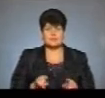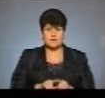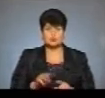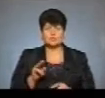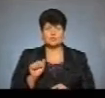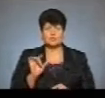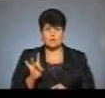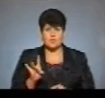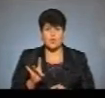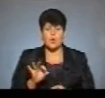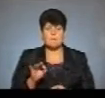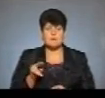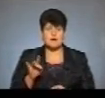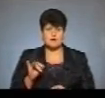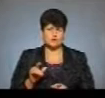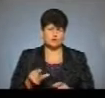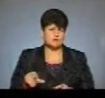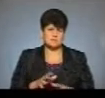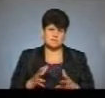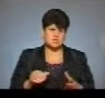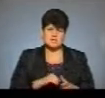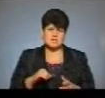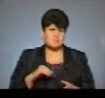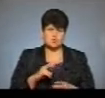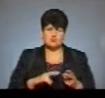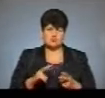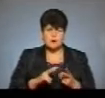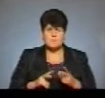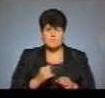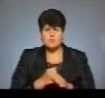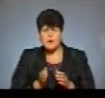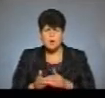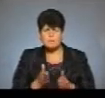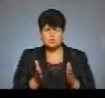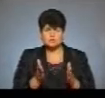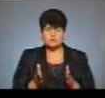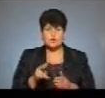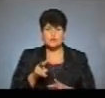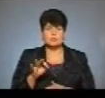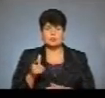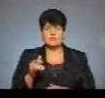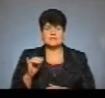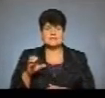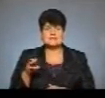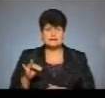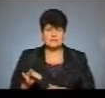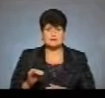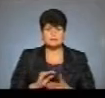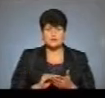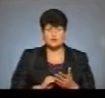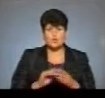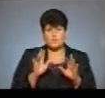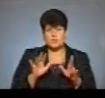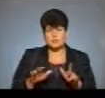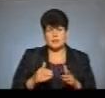все більше і більше, люди самі собі шукають, проробляють маршрути, логісти, тому що пишуться програми